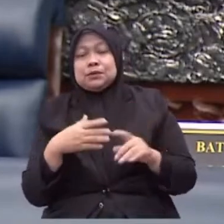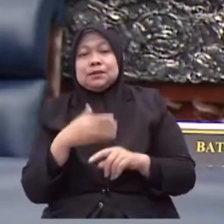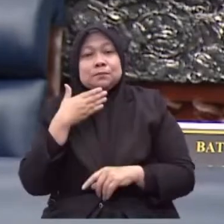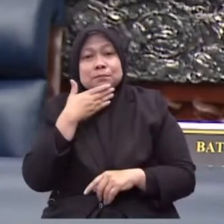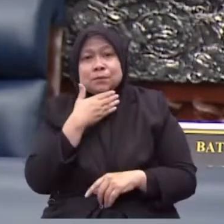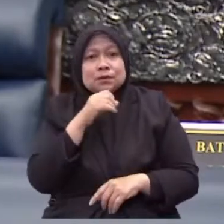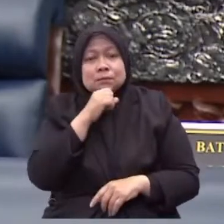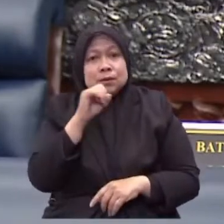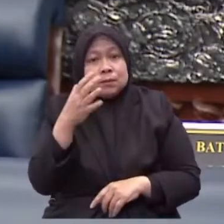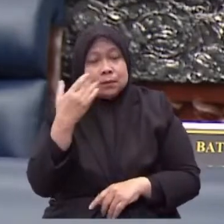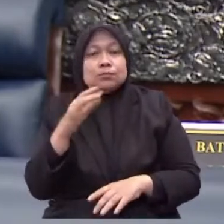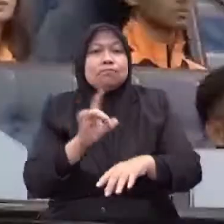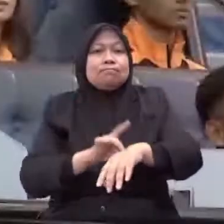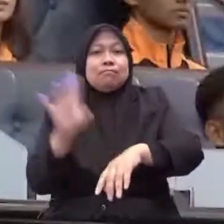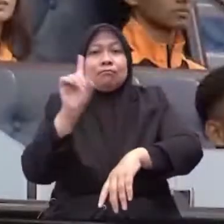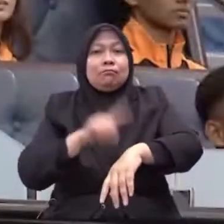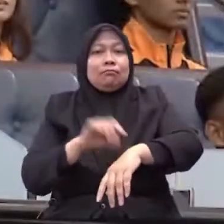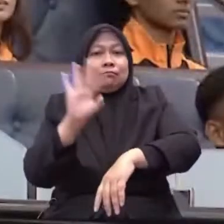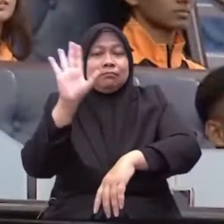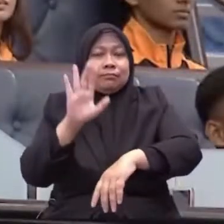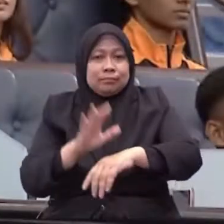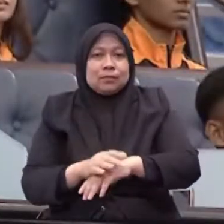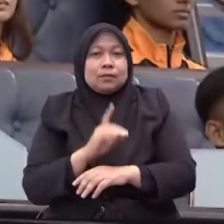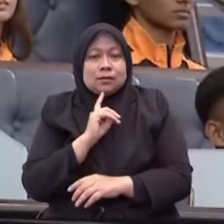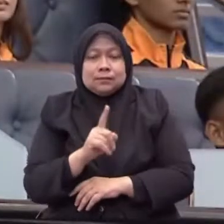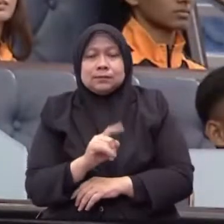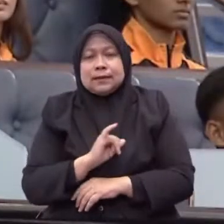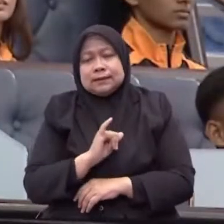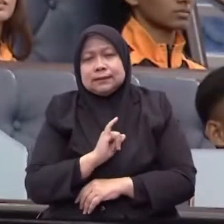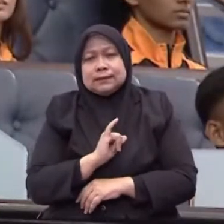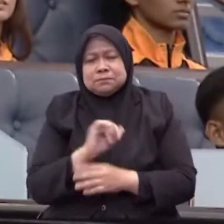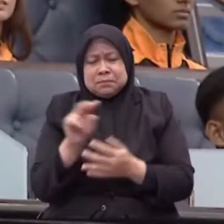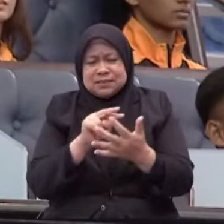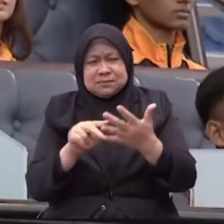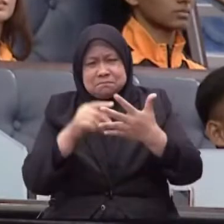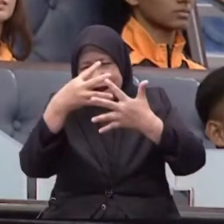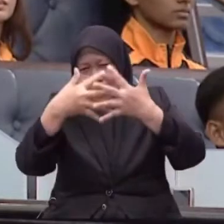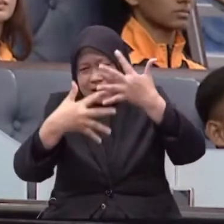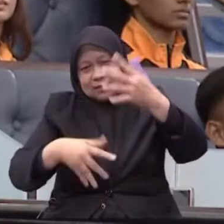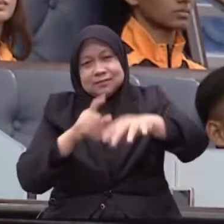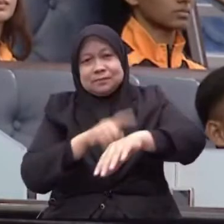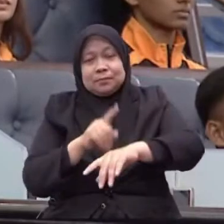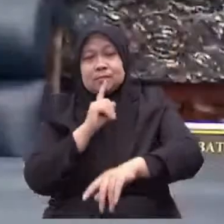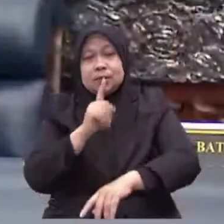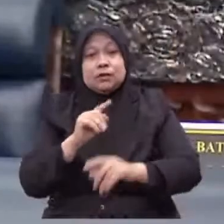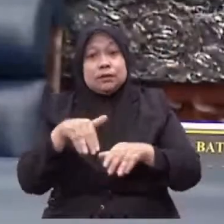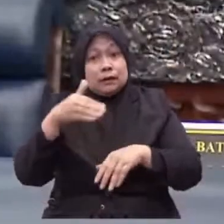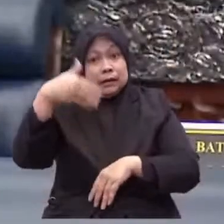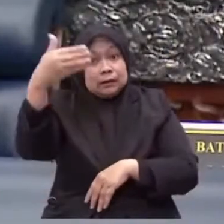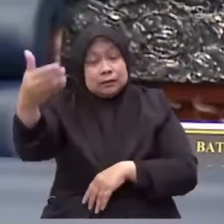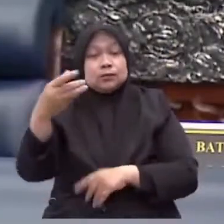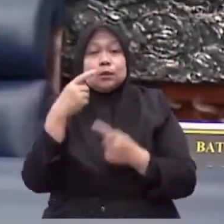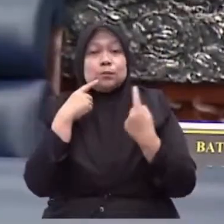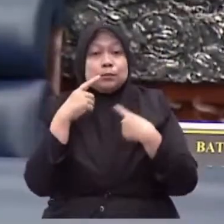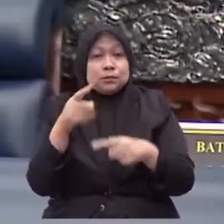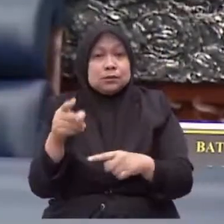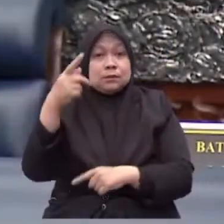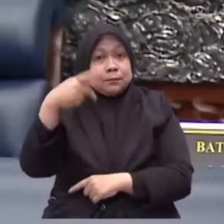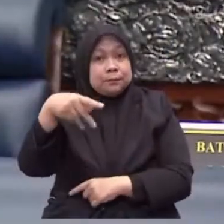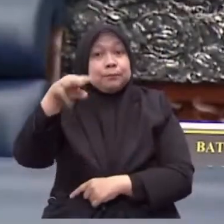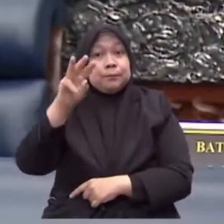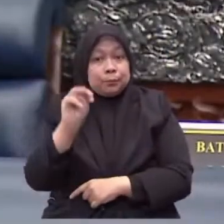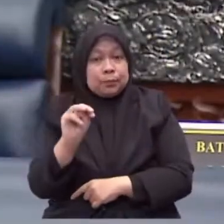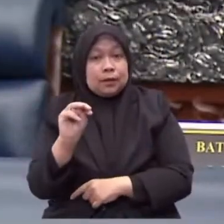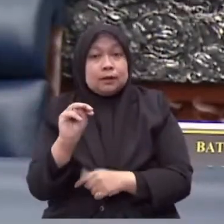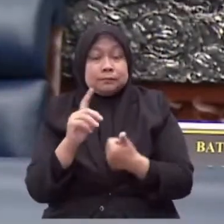kalangan mereka yang telah memecahkan mereka saya tak boleh baca semua untuk langkah ke hadapan menjawab soal dan